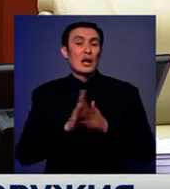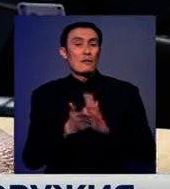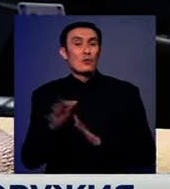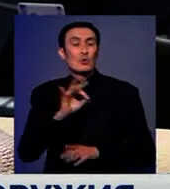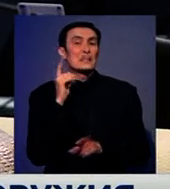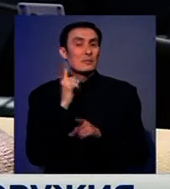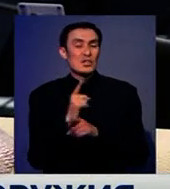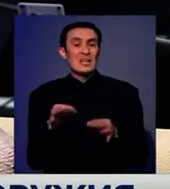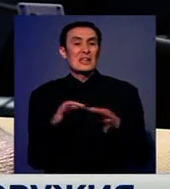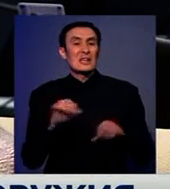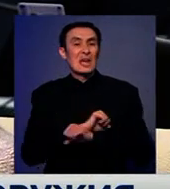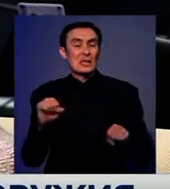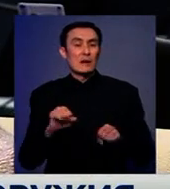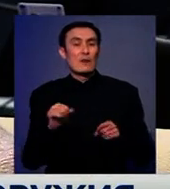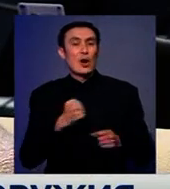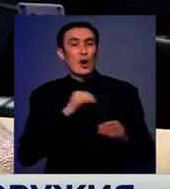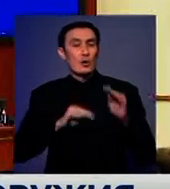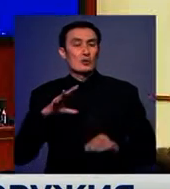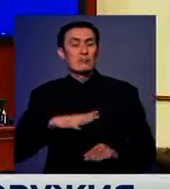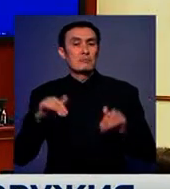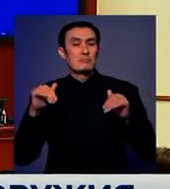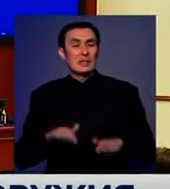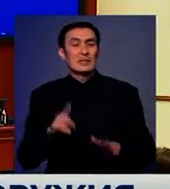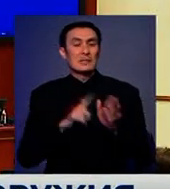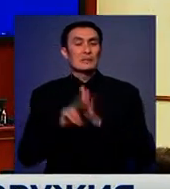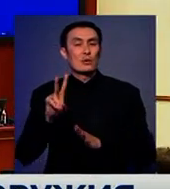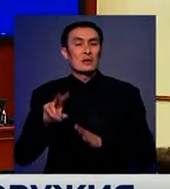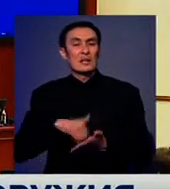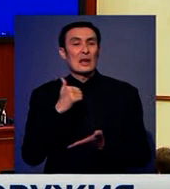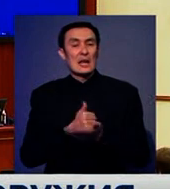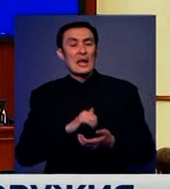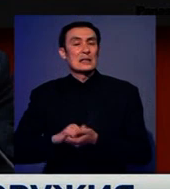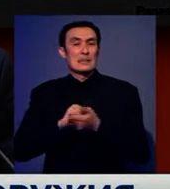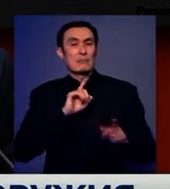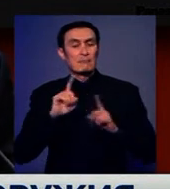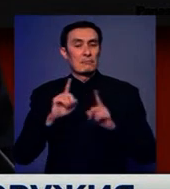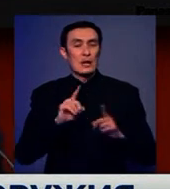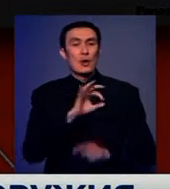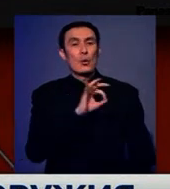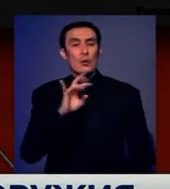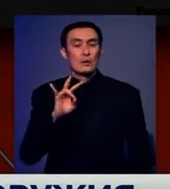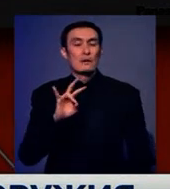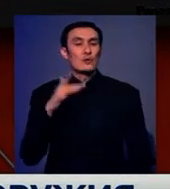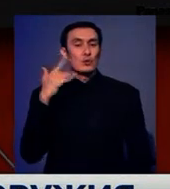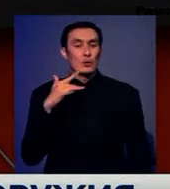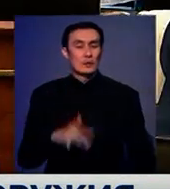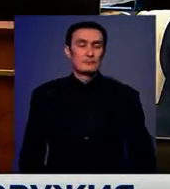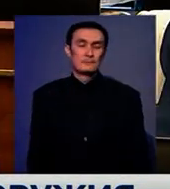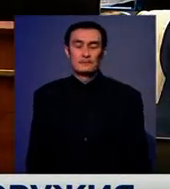о запрещении ядерного оружия был принят на 72-й Генеральной Ассамблее, сессии Ассамблеи ООН в Нью-Йорке.